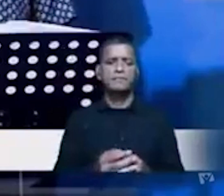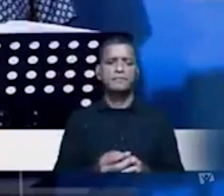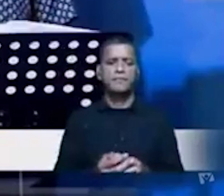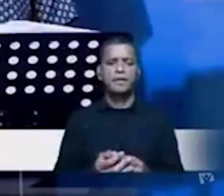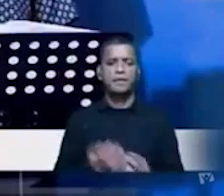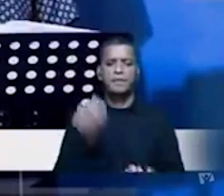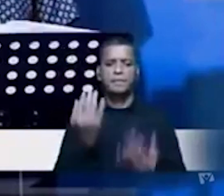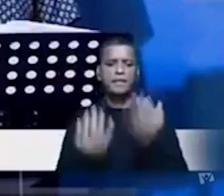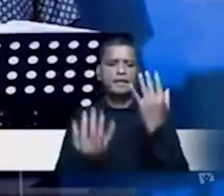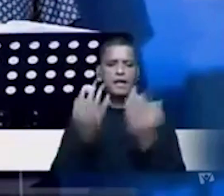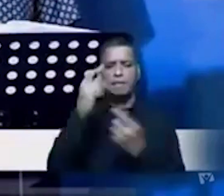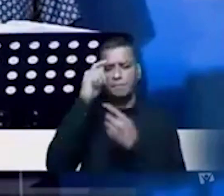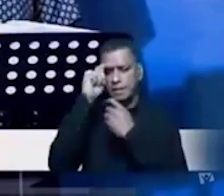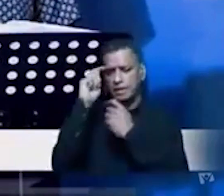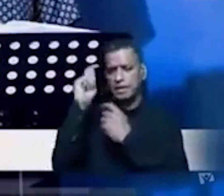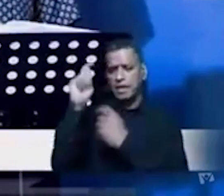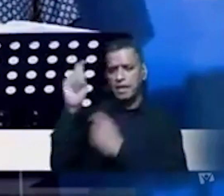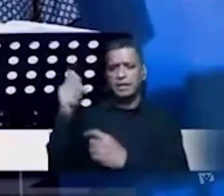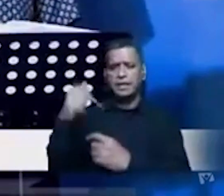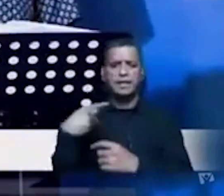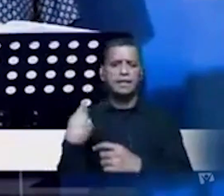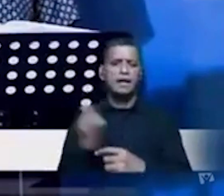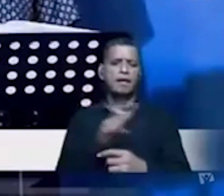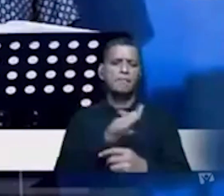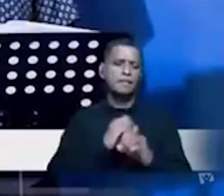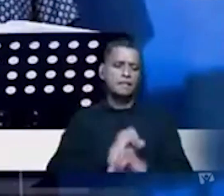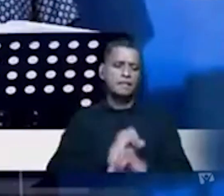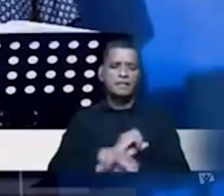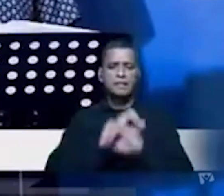api pengabdian kita